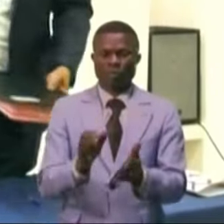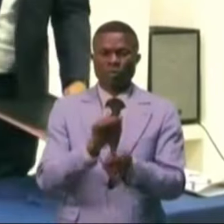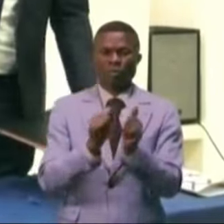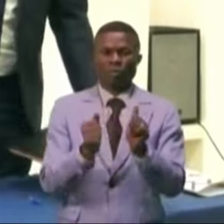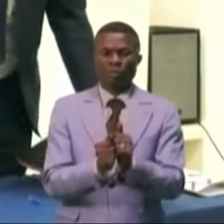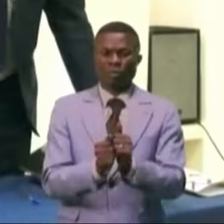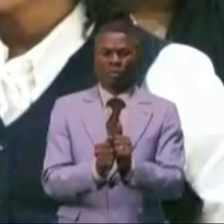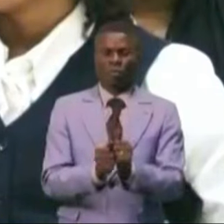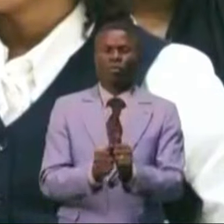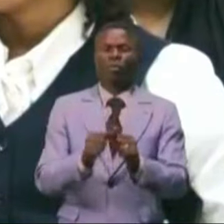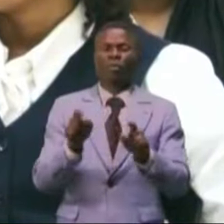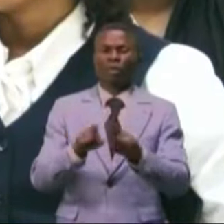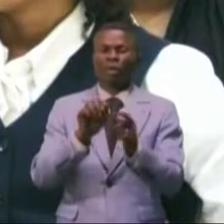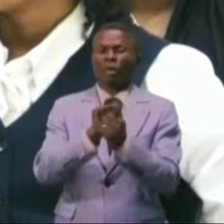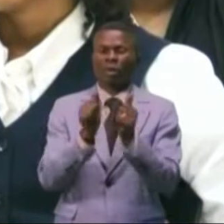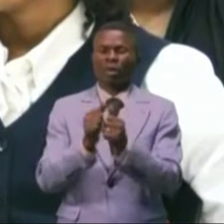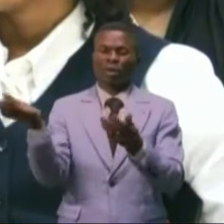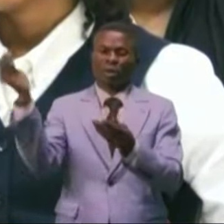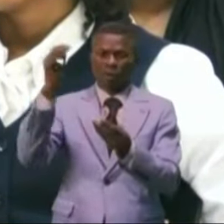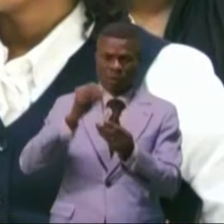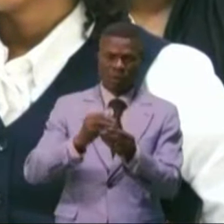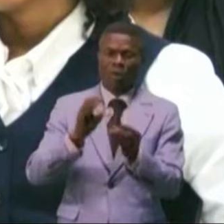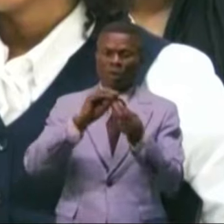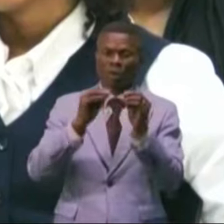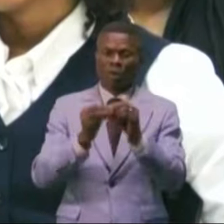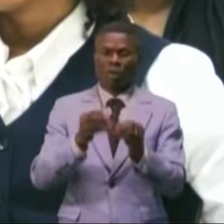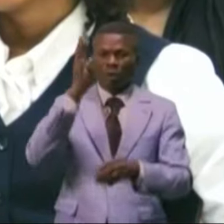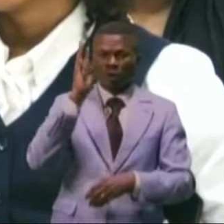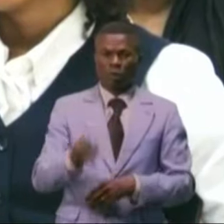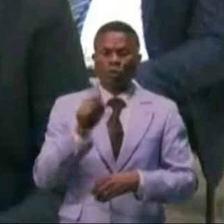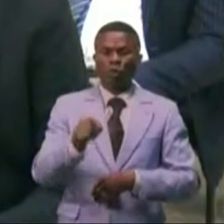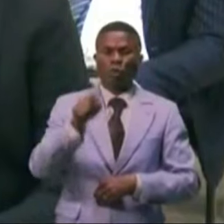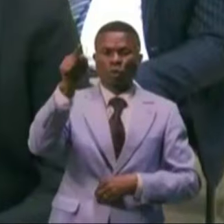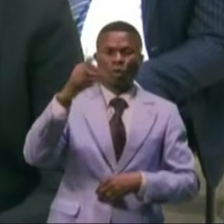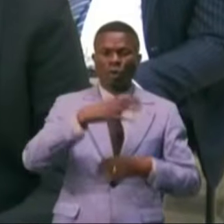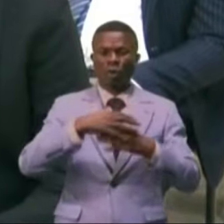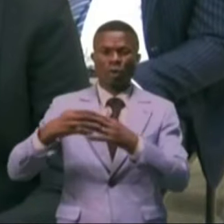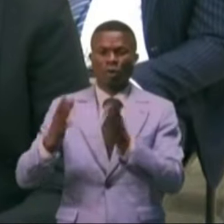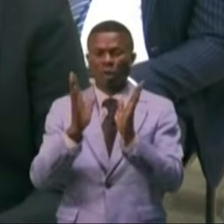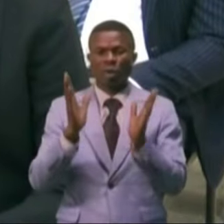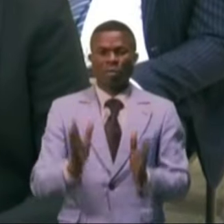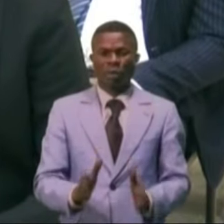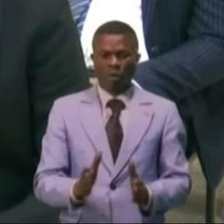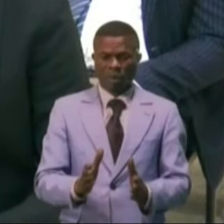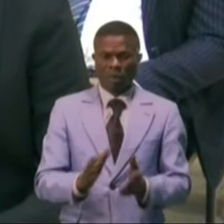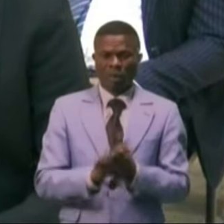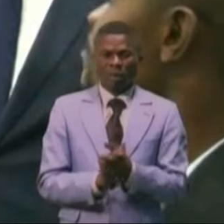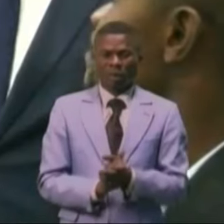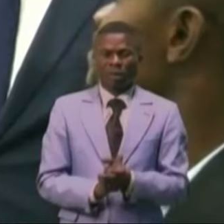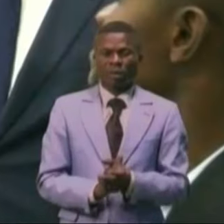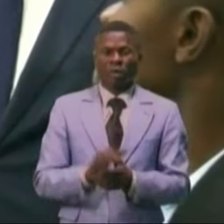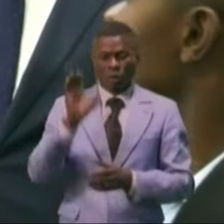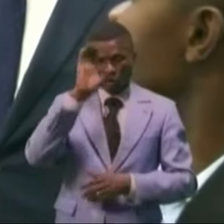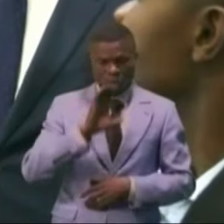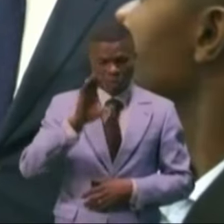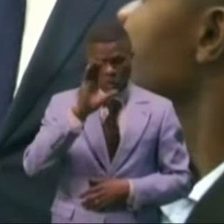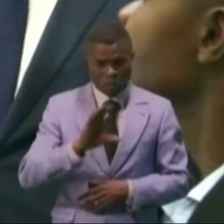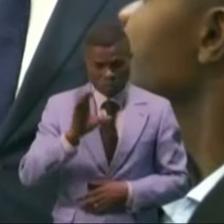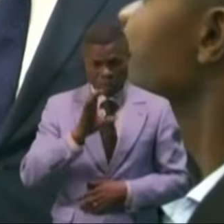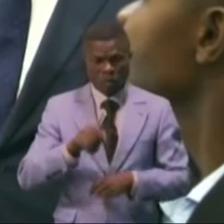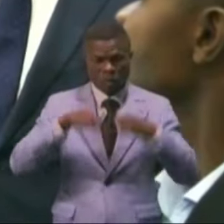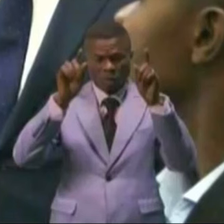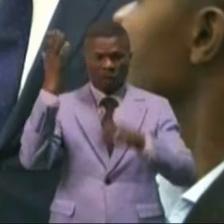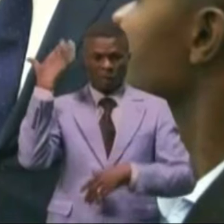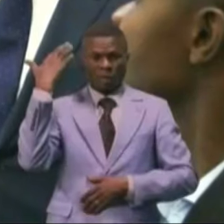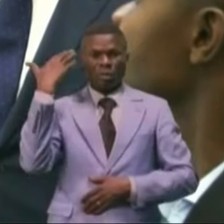en dette subordonnée d'un montant de 300 millions de dollars américains. C'est depuis l'année passée